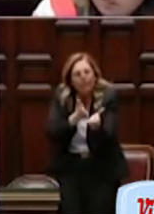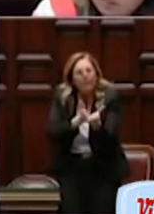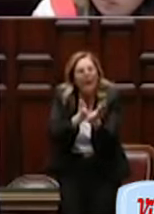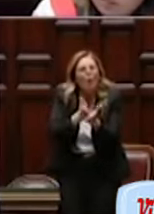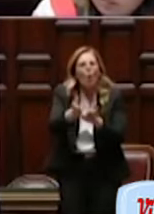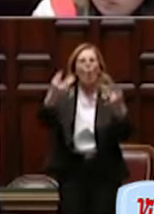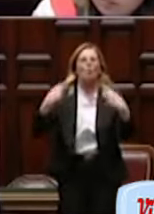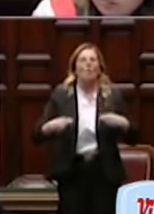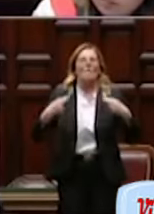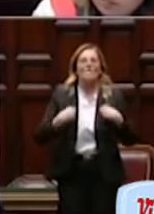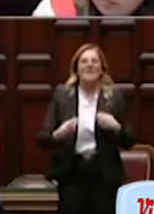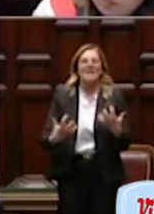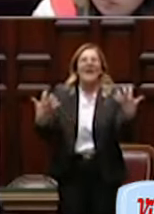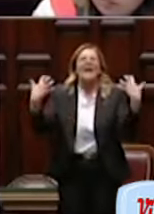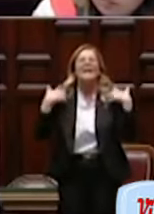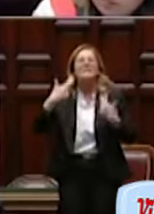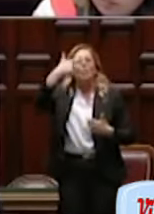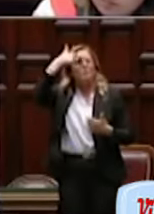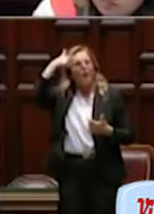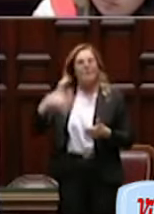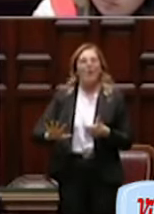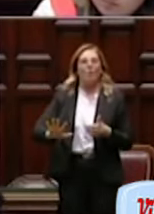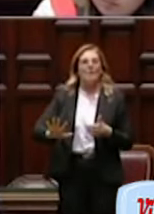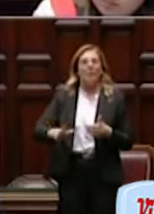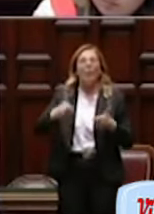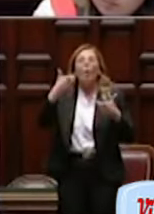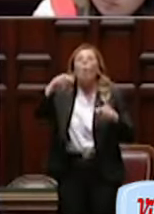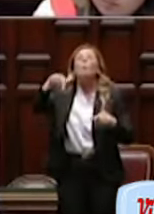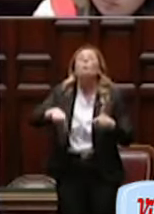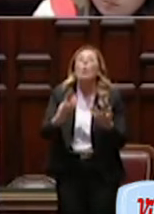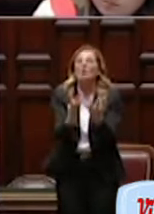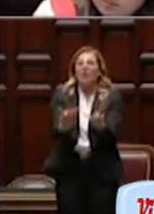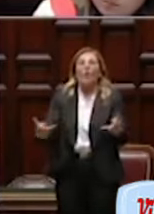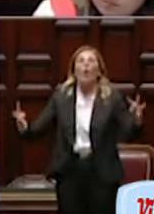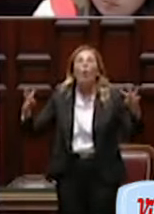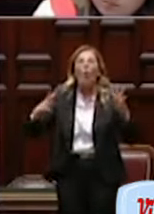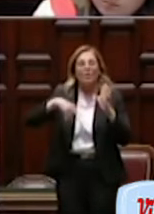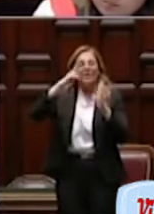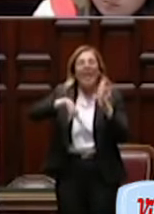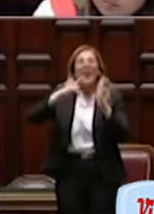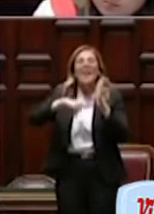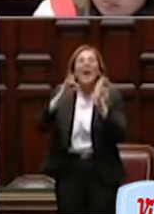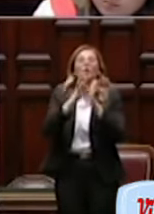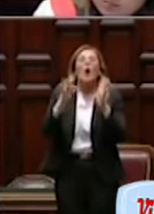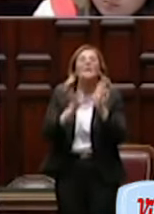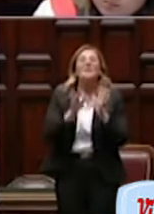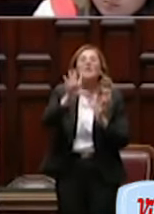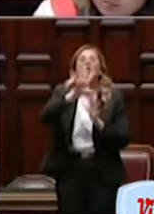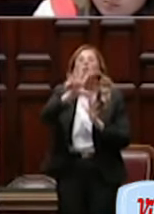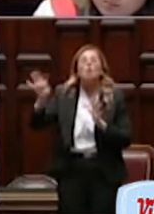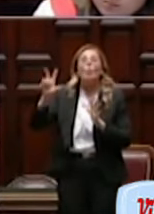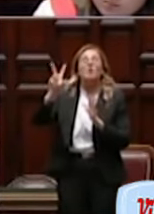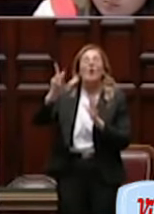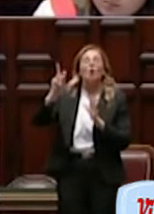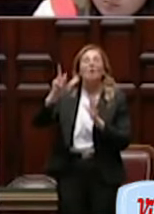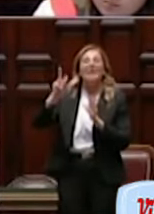vita responsabile e consapevole. Per questi motivi la Corte, letto l'articolo 530 del codice di prosciura